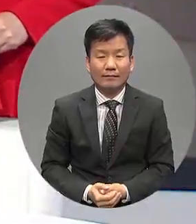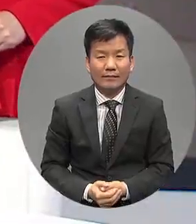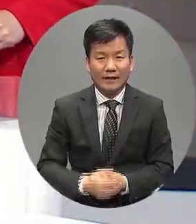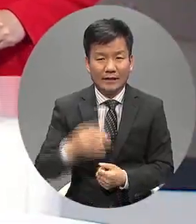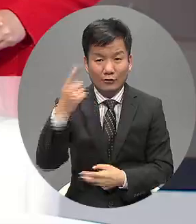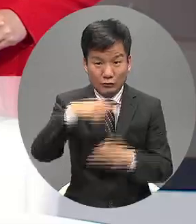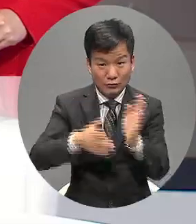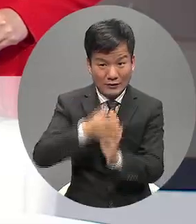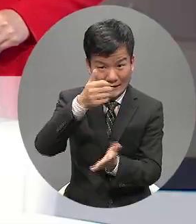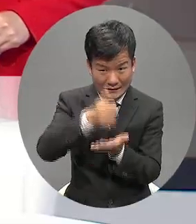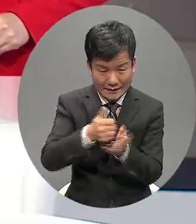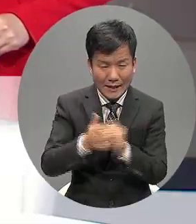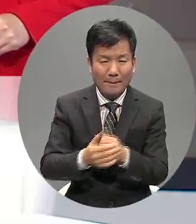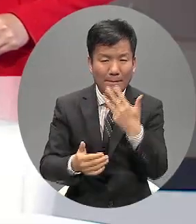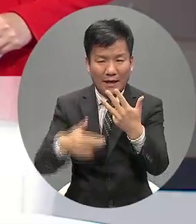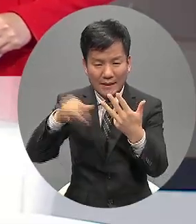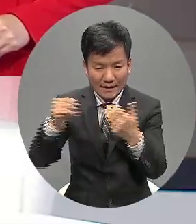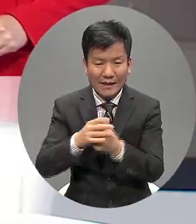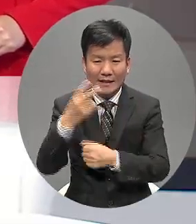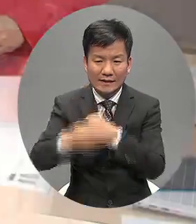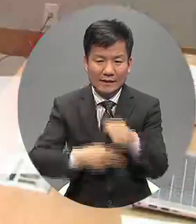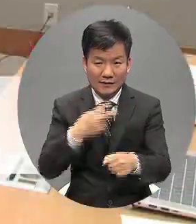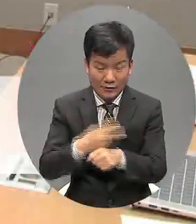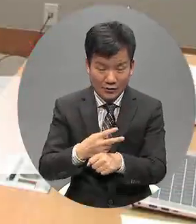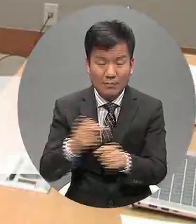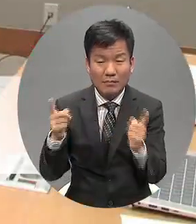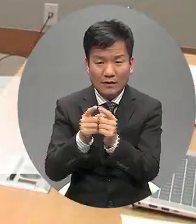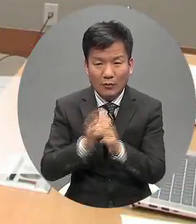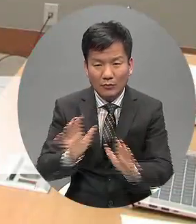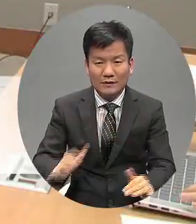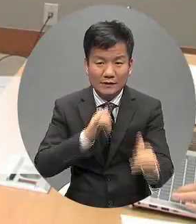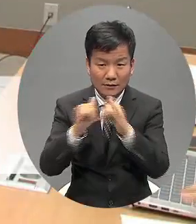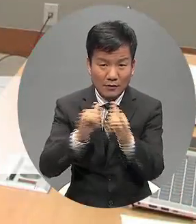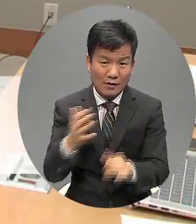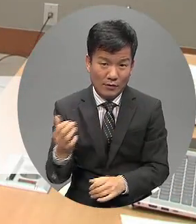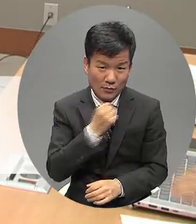이범석 청주시장이 민선 8기 2주년을 맞아 오늘